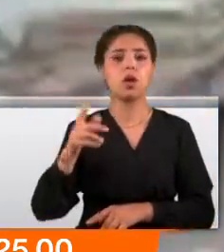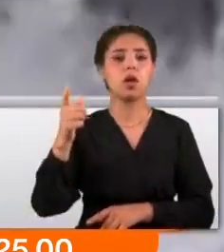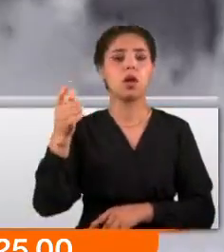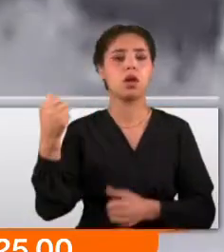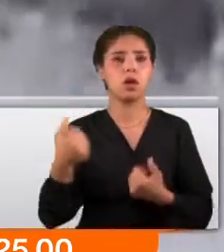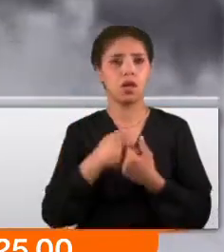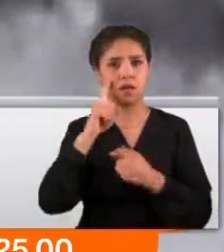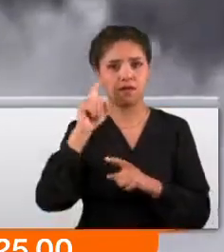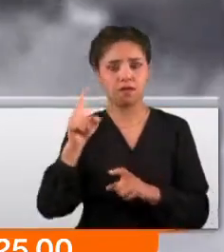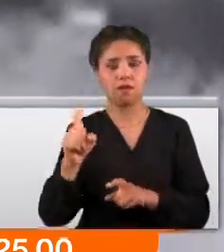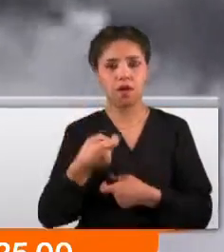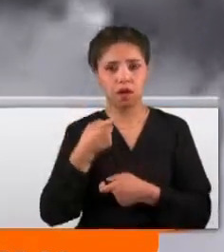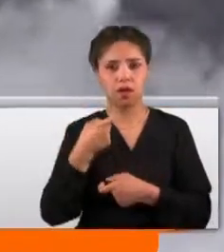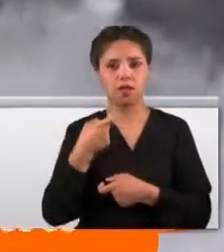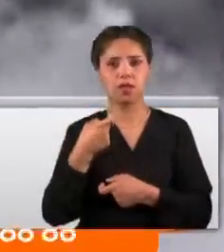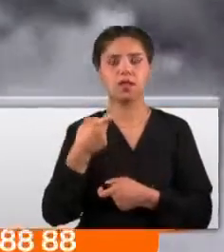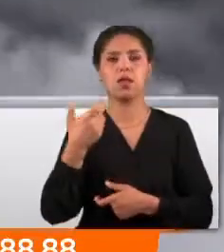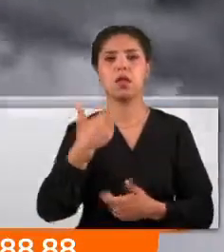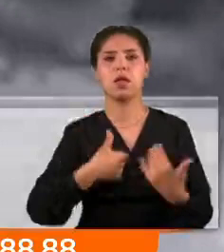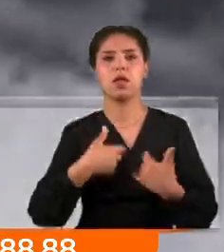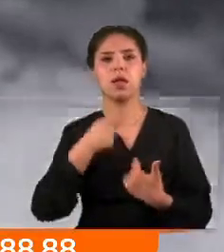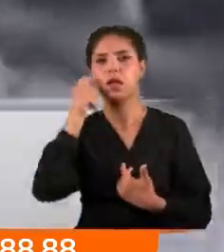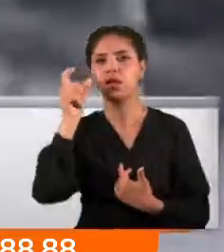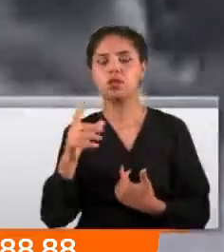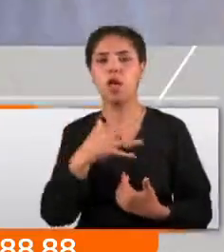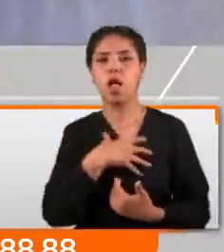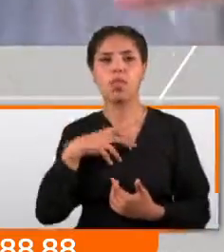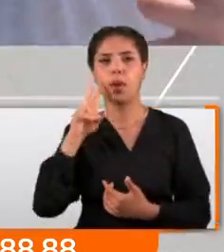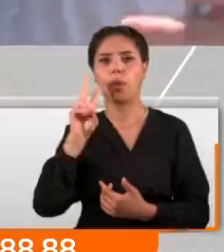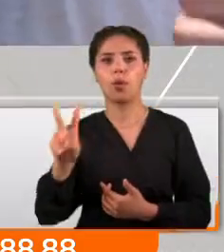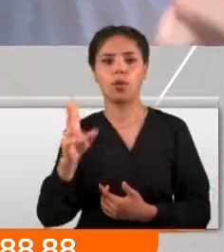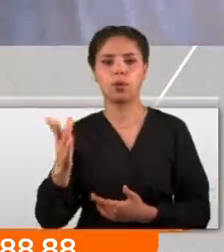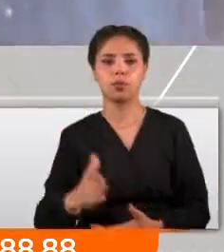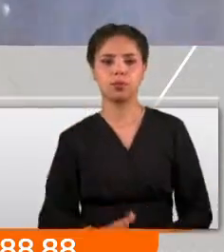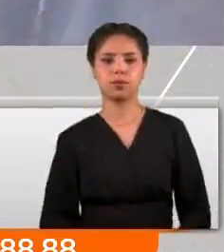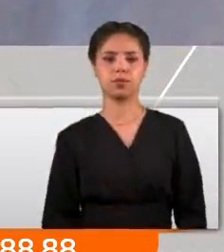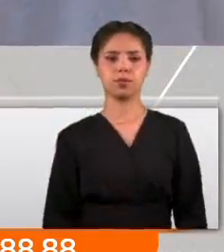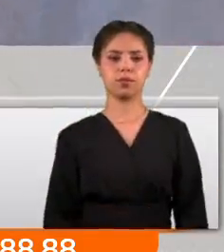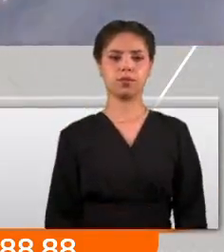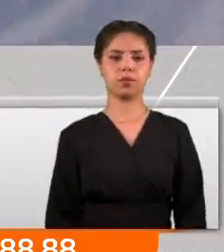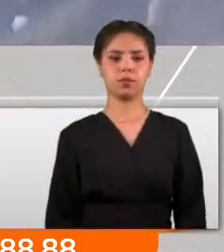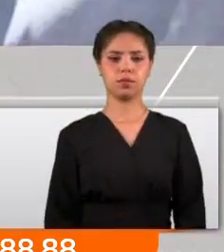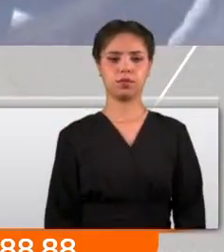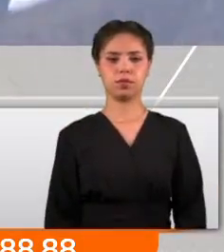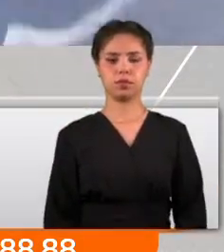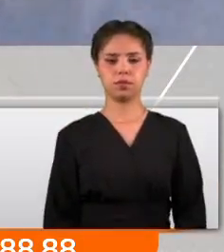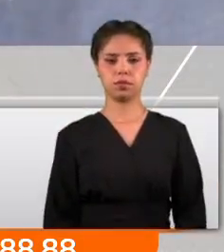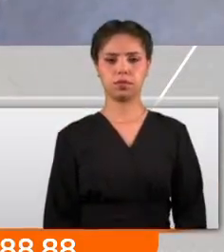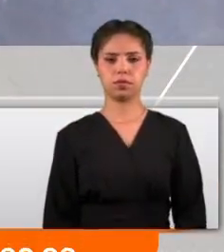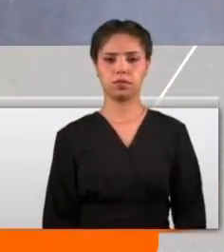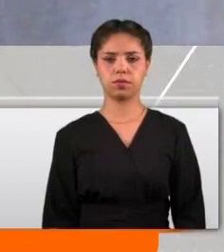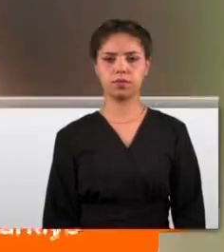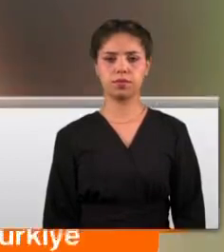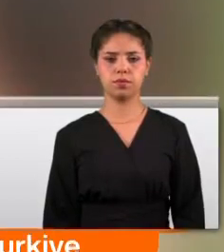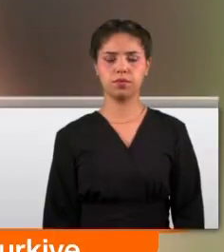yerine gittiğinde ise yerde yaralı yatanın annesi olduğunu gördü. Ben kaza var diye baktım, ondan sonra bir geldim baktım annemmiş, ben